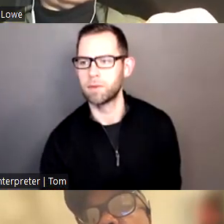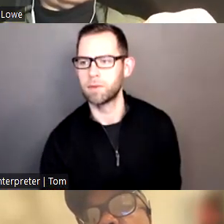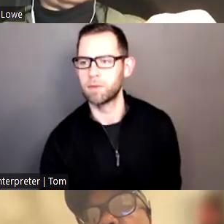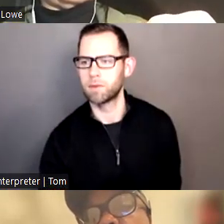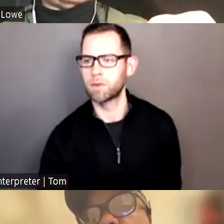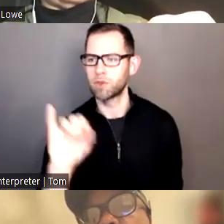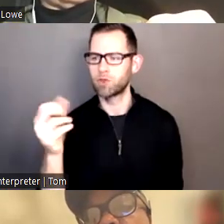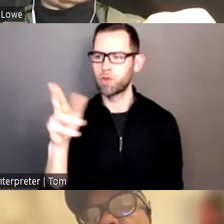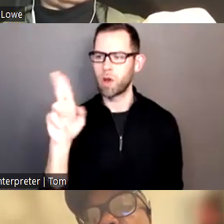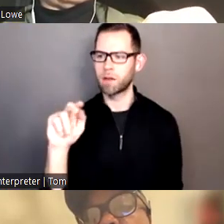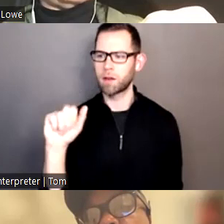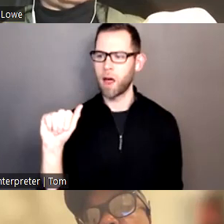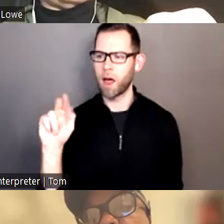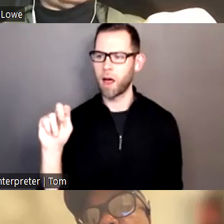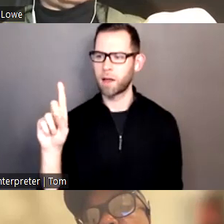All right.